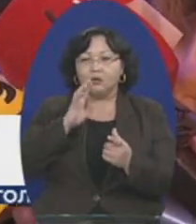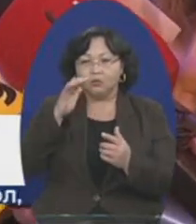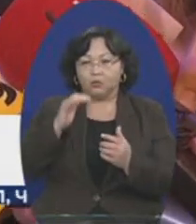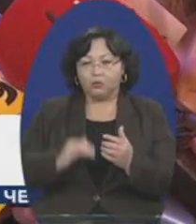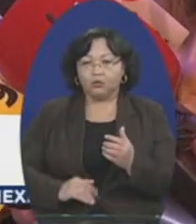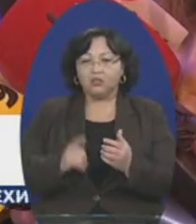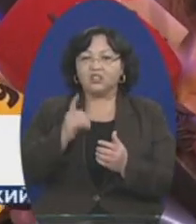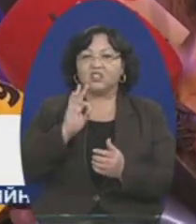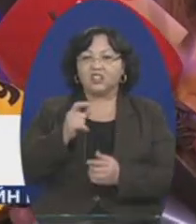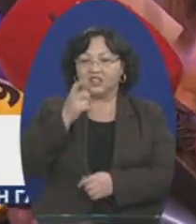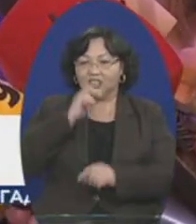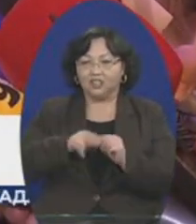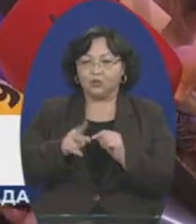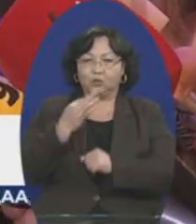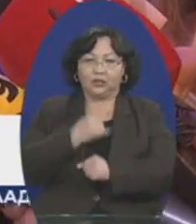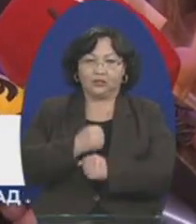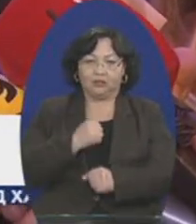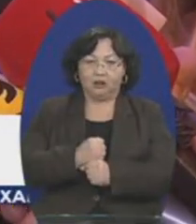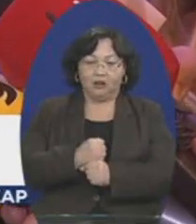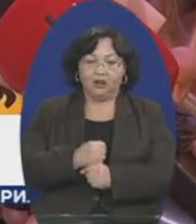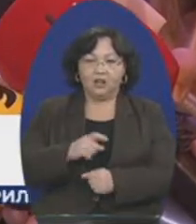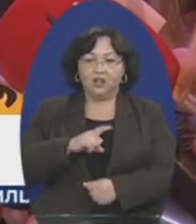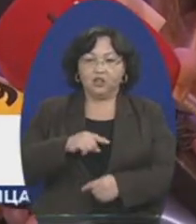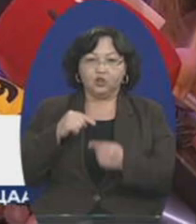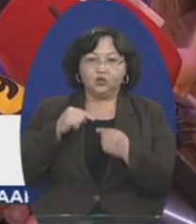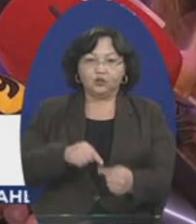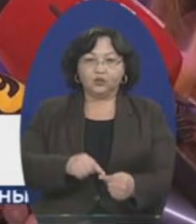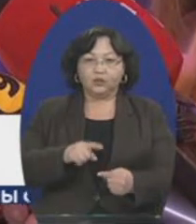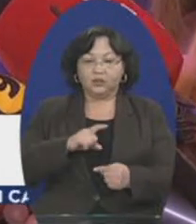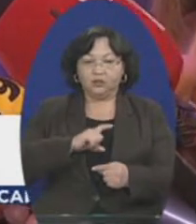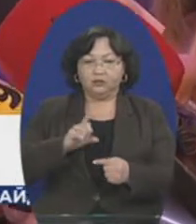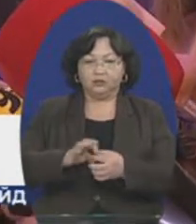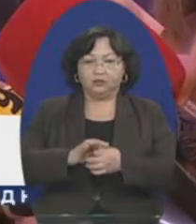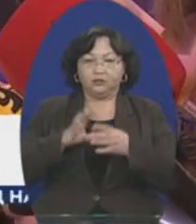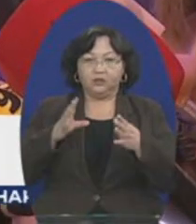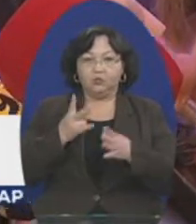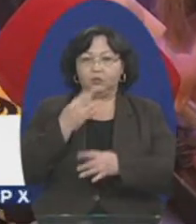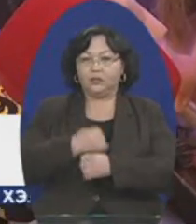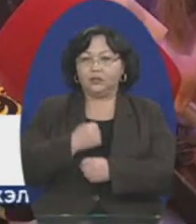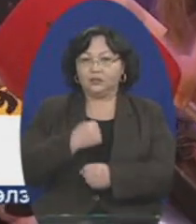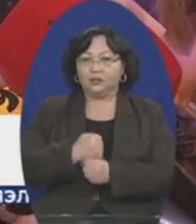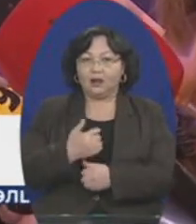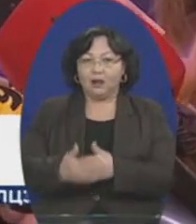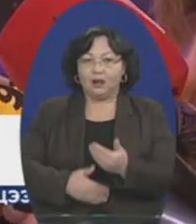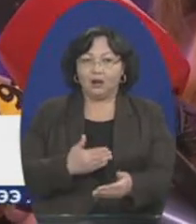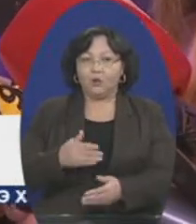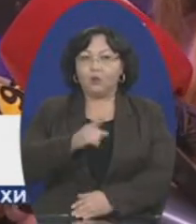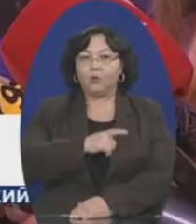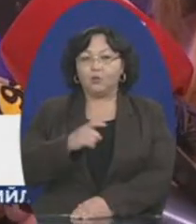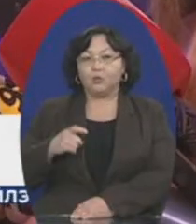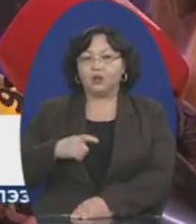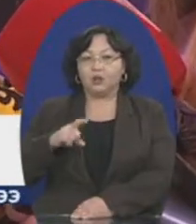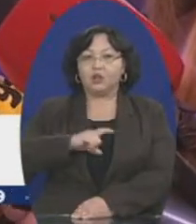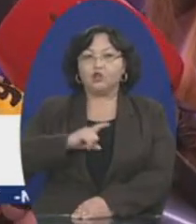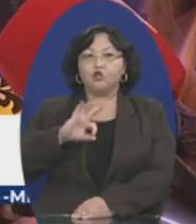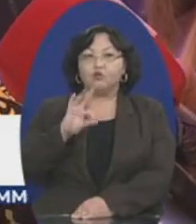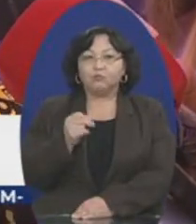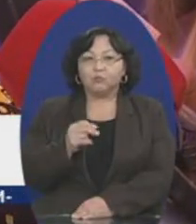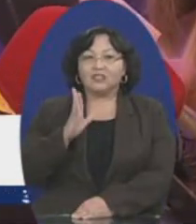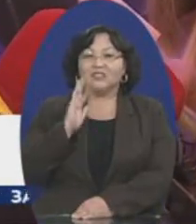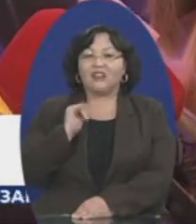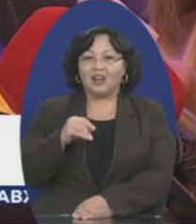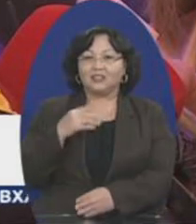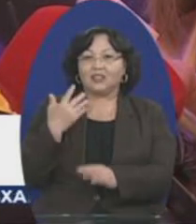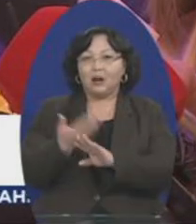ажиллагаа, зөрчигдсэн эрх ашгийг сэргээн тогтоох процесс, за мөн цаашлаад хувийн өмчийг хэрхэн одоо хамгаалж